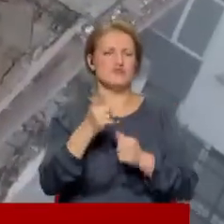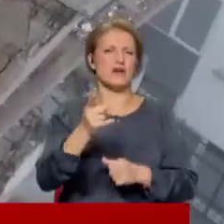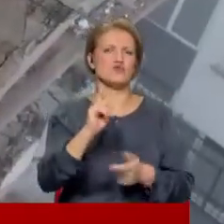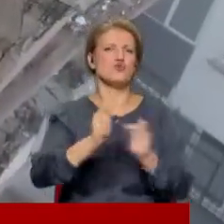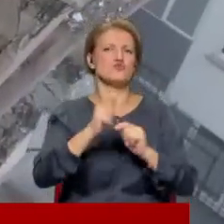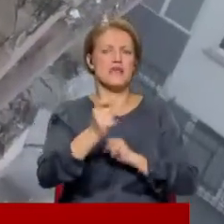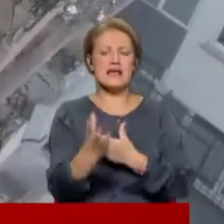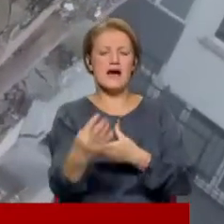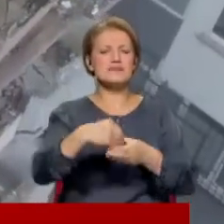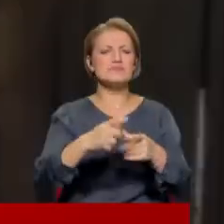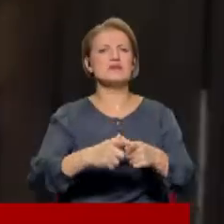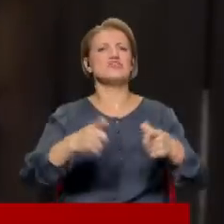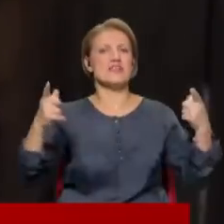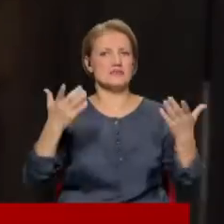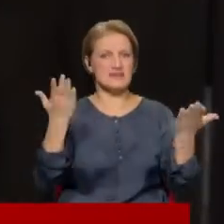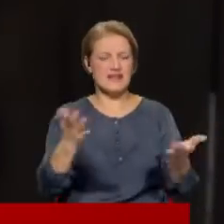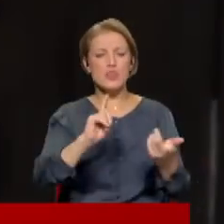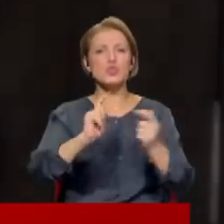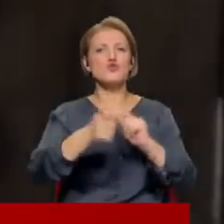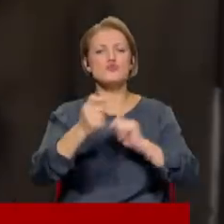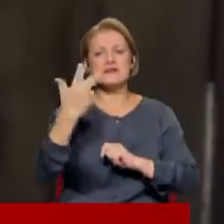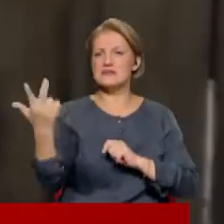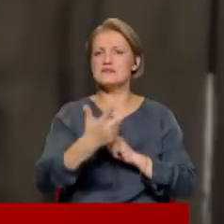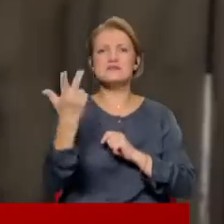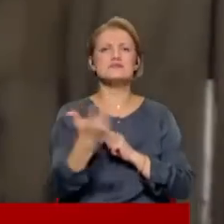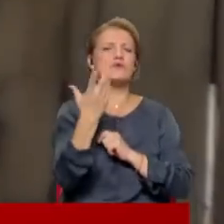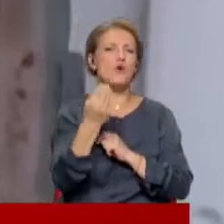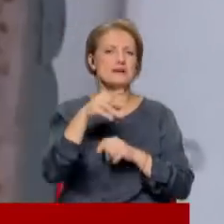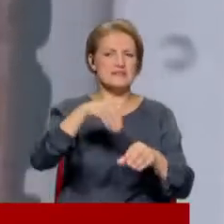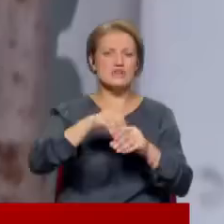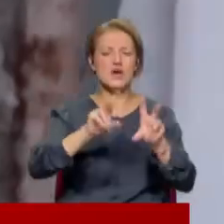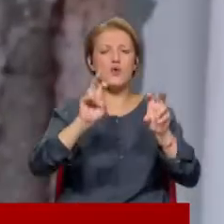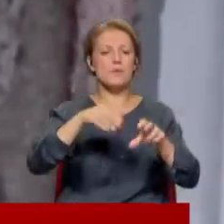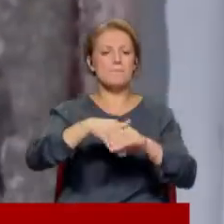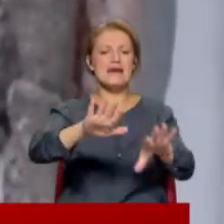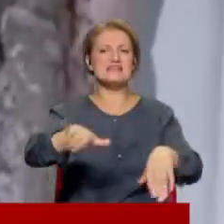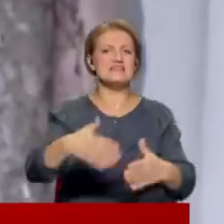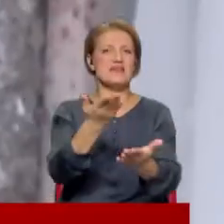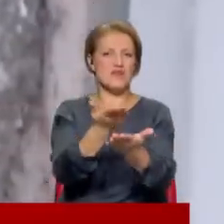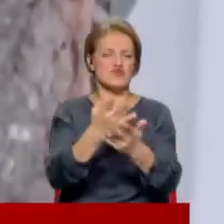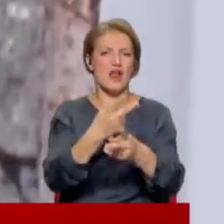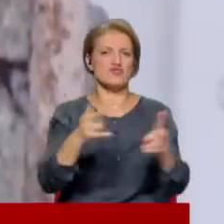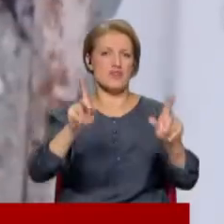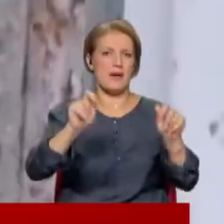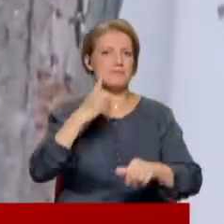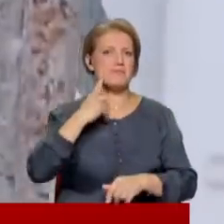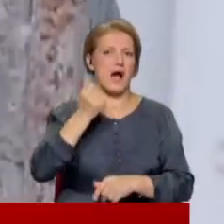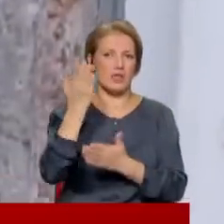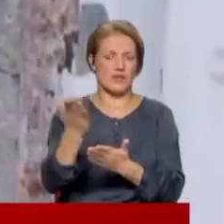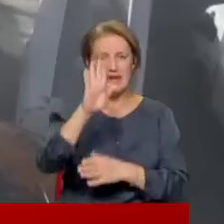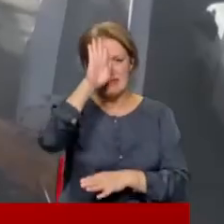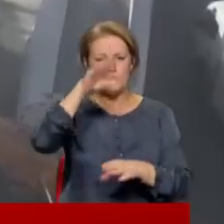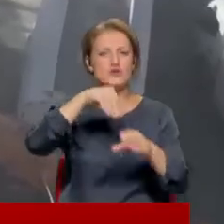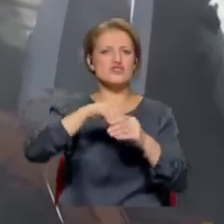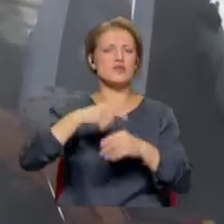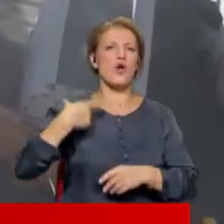dönüşümden. Kapsamın genişletilmesi, dönüşümün hızlandırılması için konunun meclise taşınacağını açıkladı Bakan Özhaseki. İstanbul